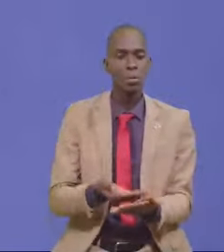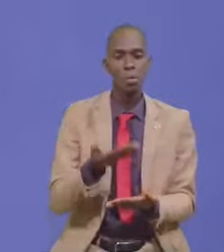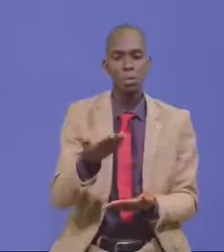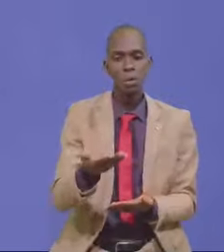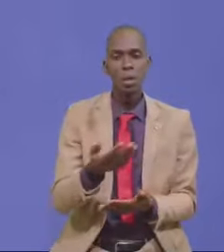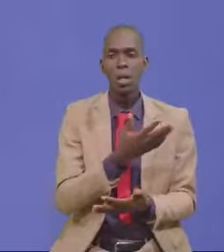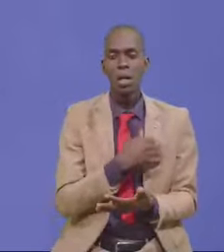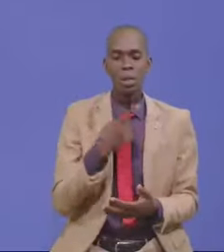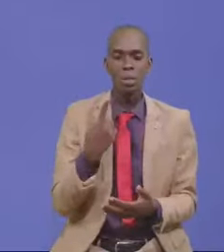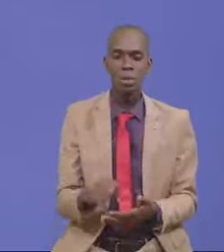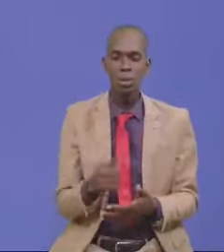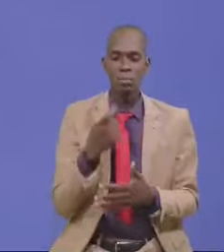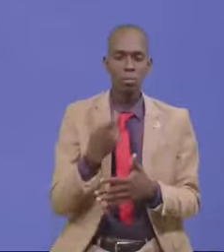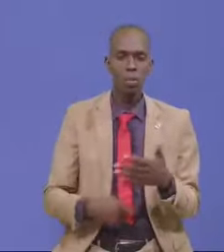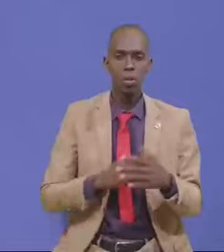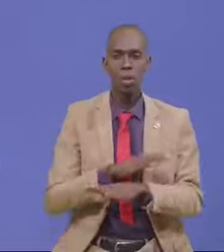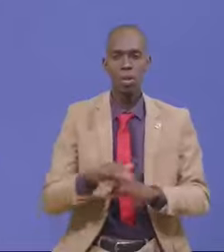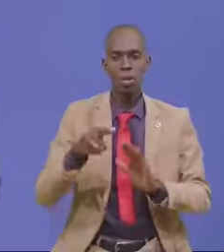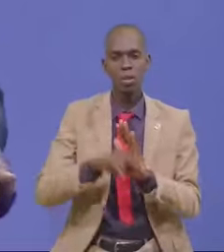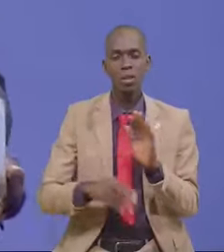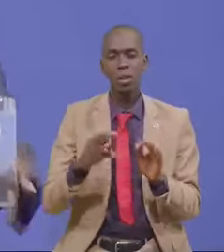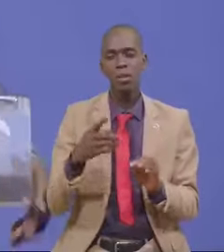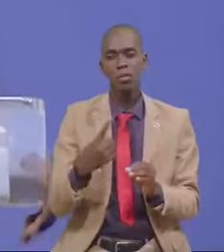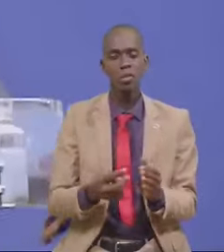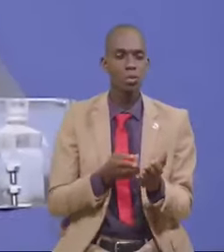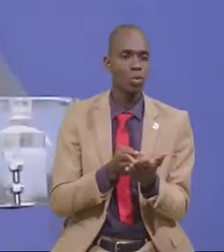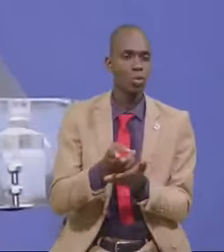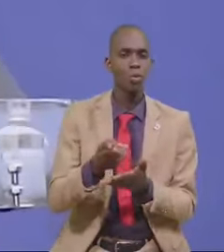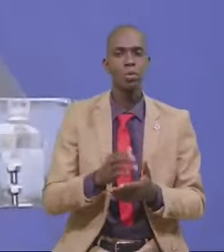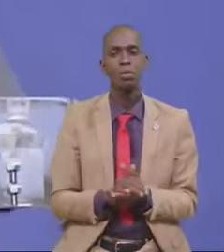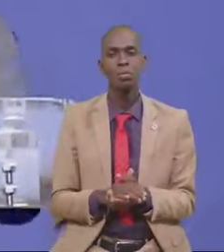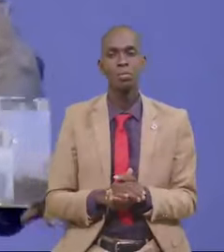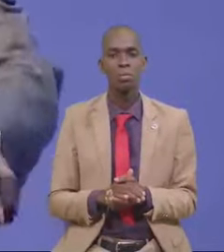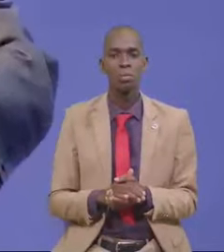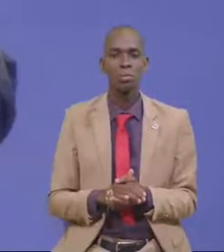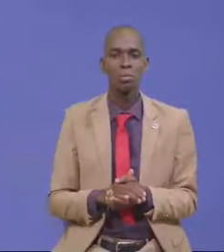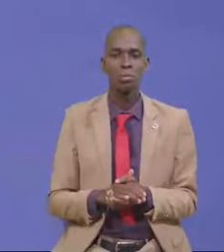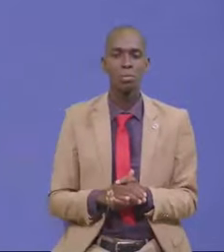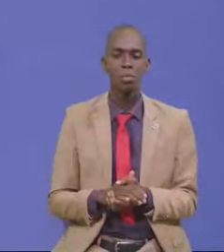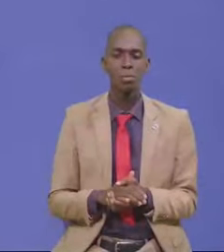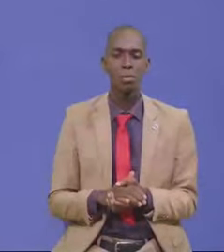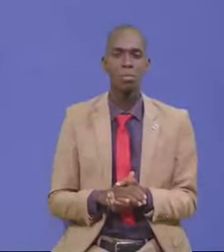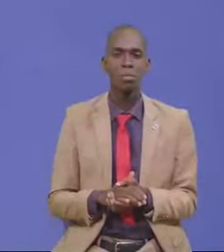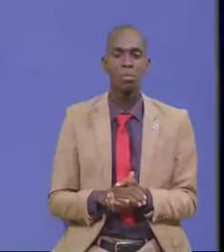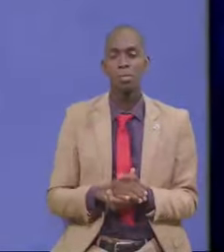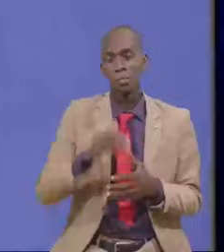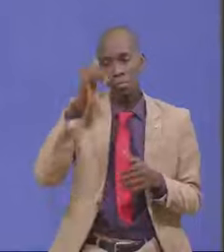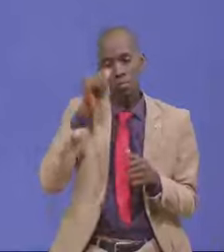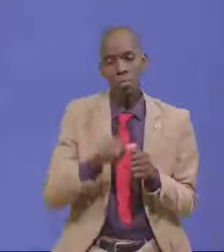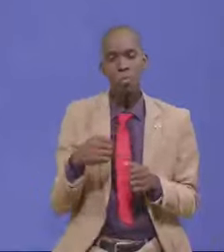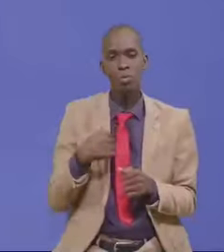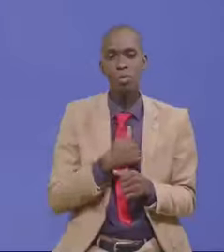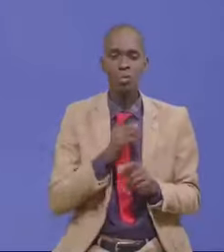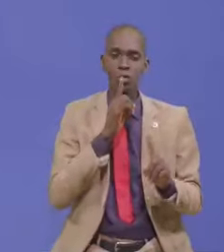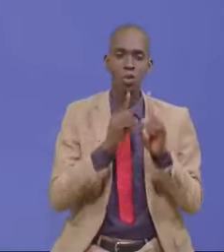Premier point, c'est l'acquisition et la valeur inestimable de la vérité. Nous parlons en définitive de